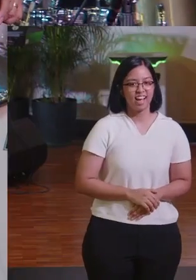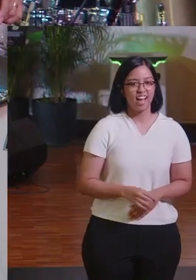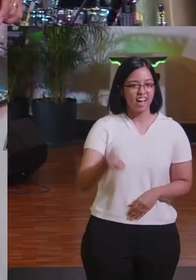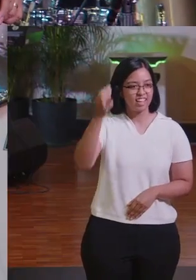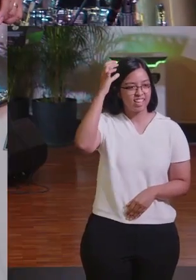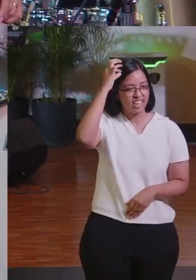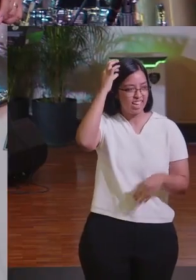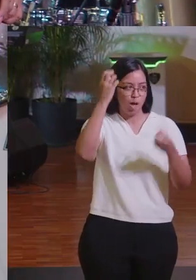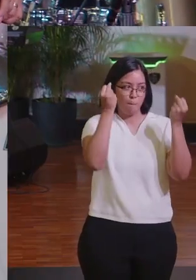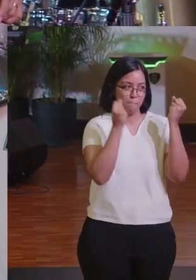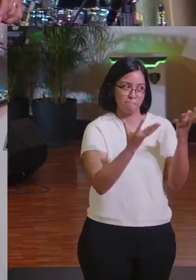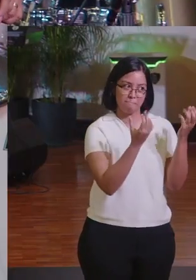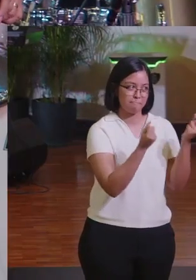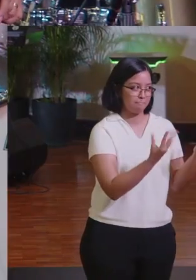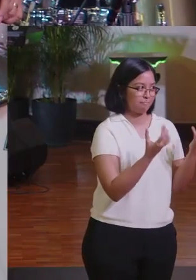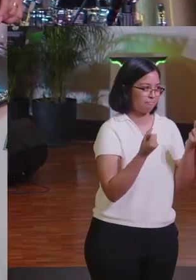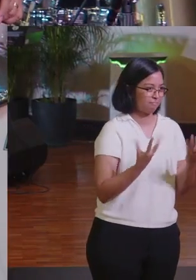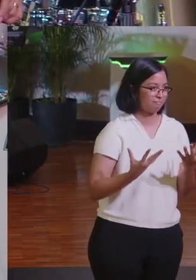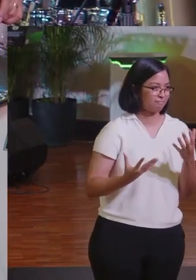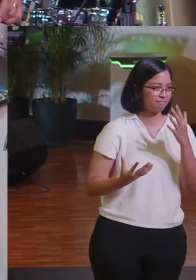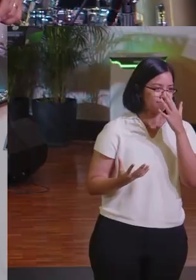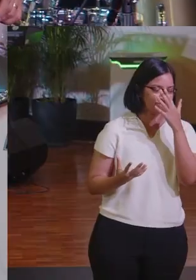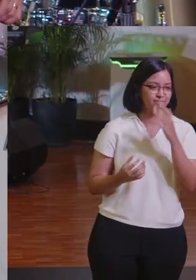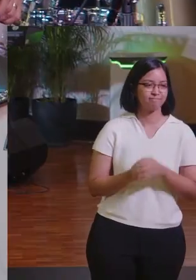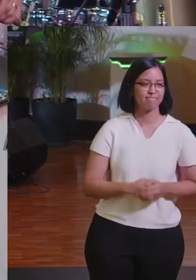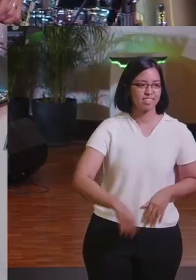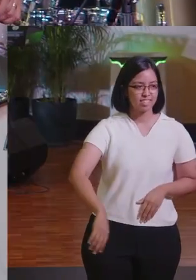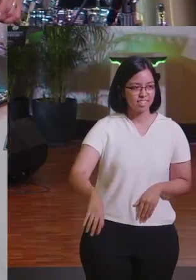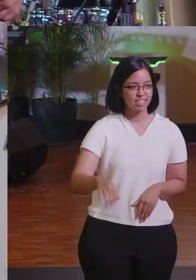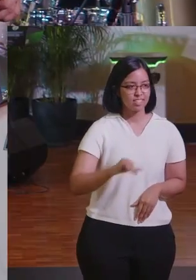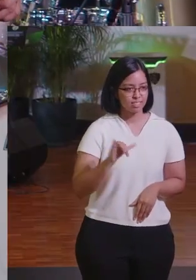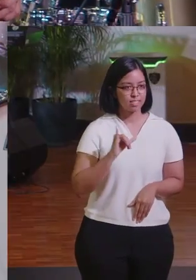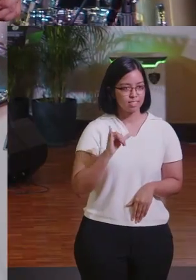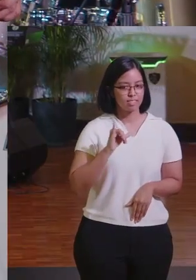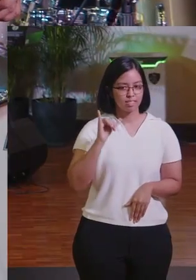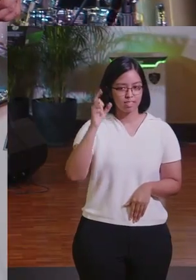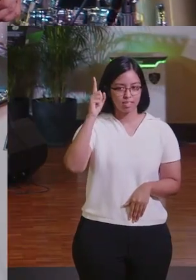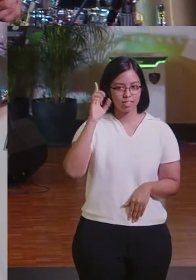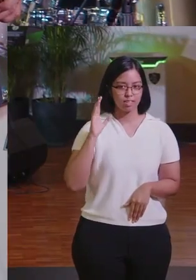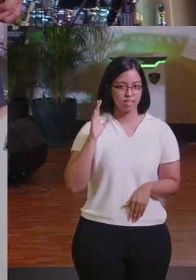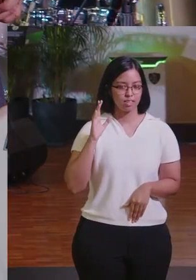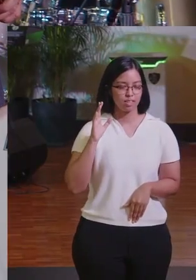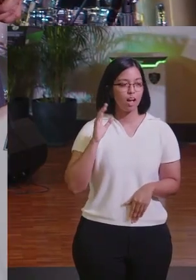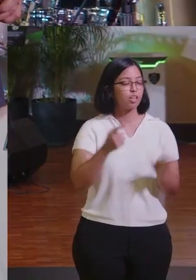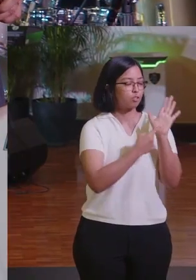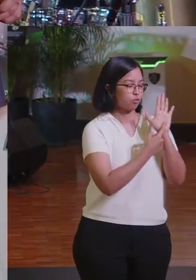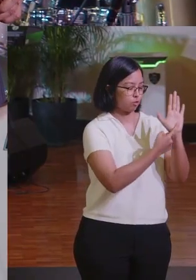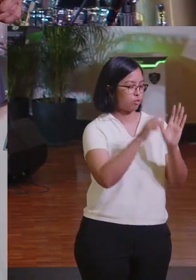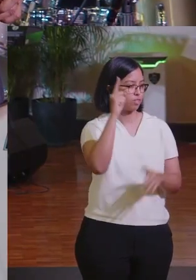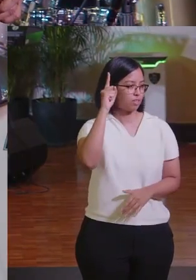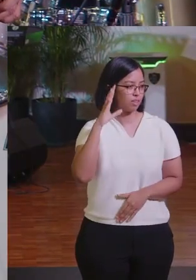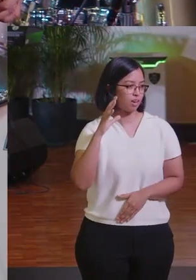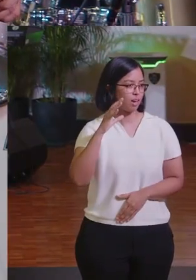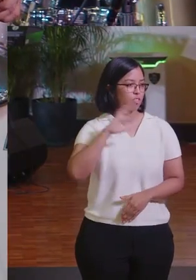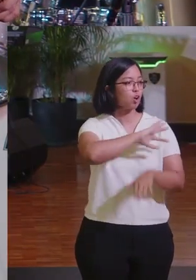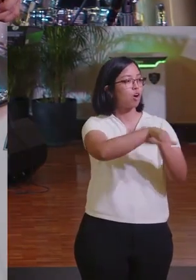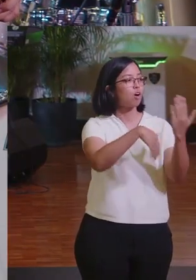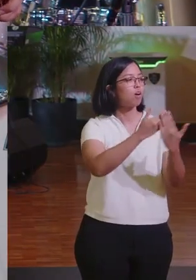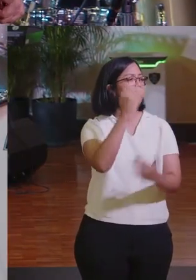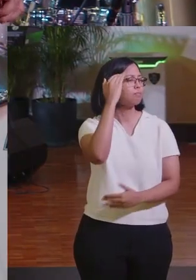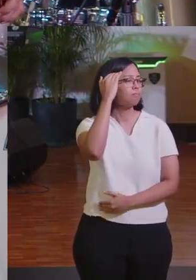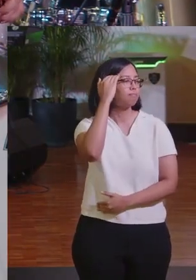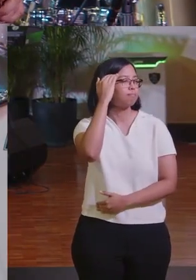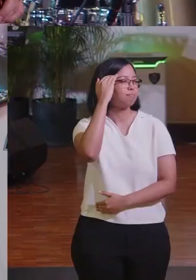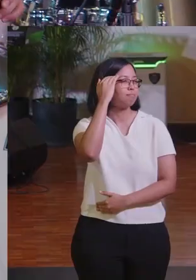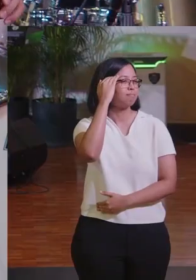28,005. Yan ang code. Ganun po ang kanyang pagiging omniscient. Yung iba sa atin, mas